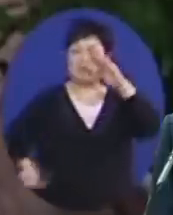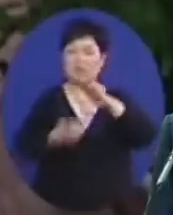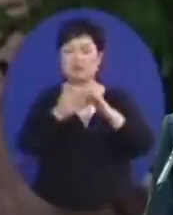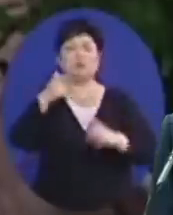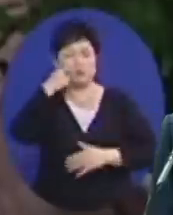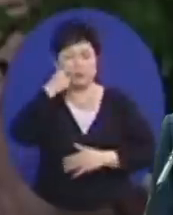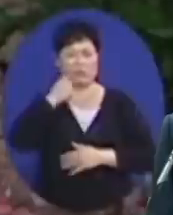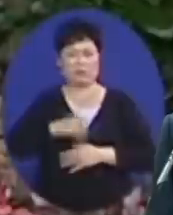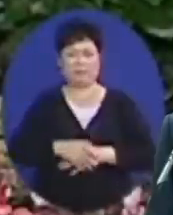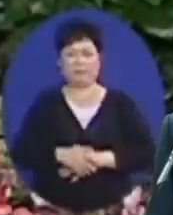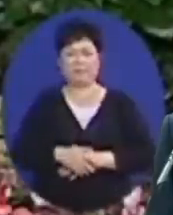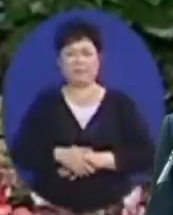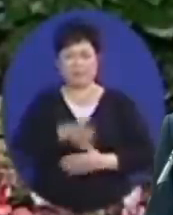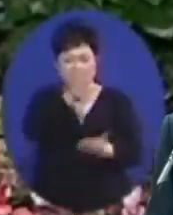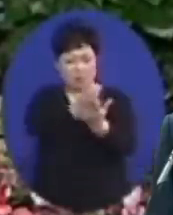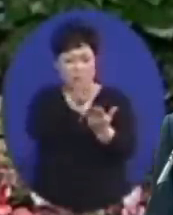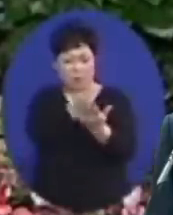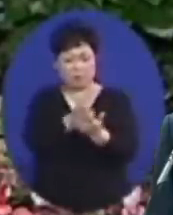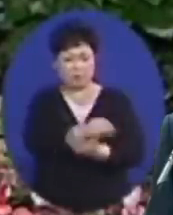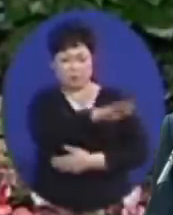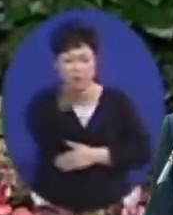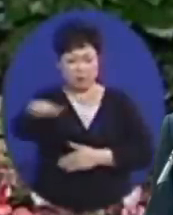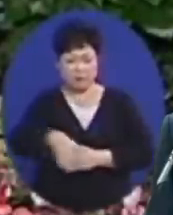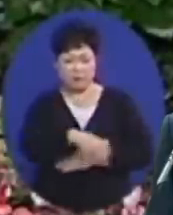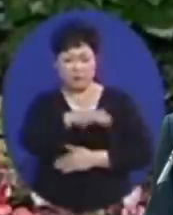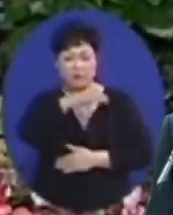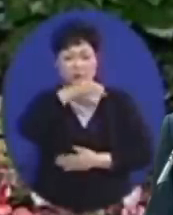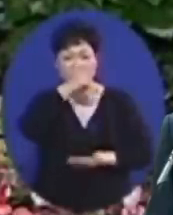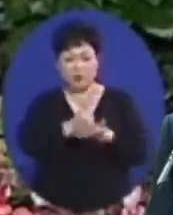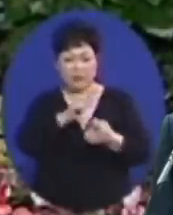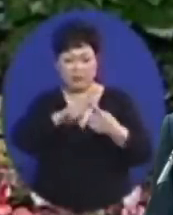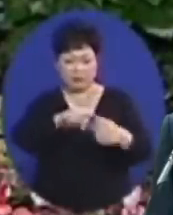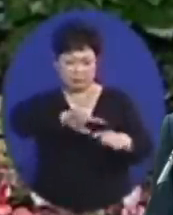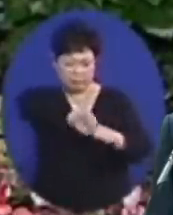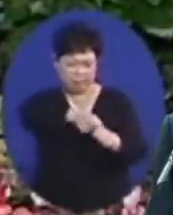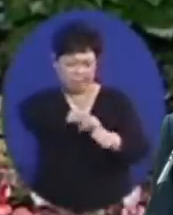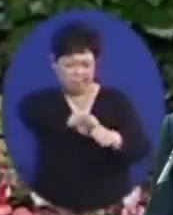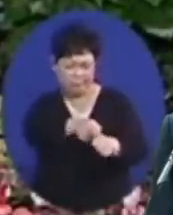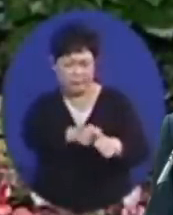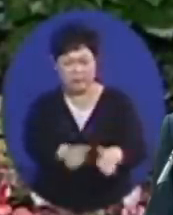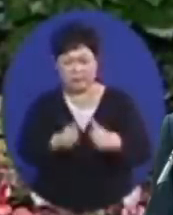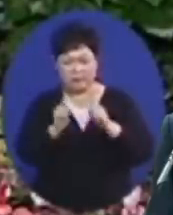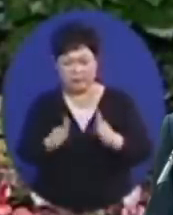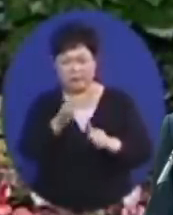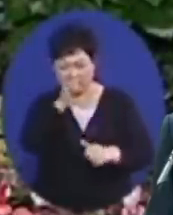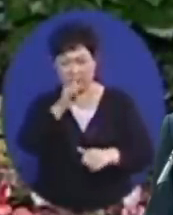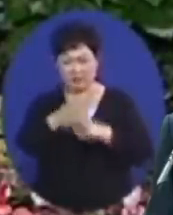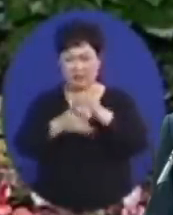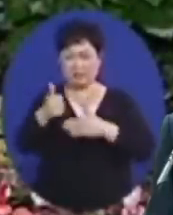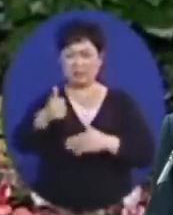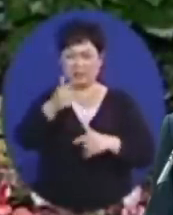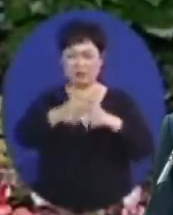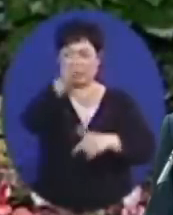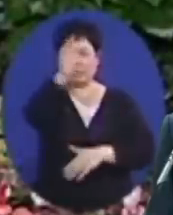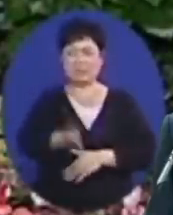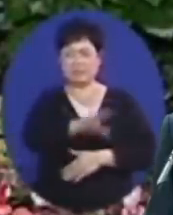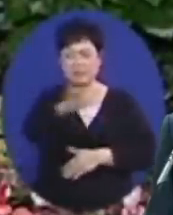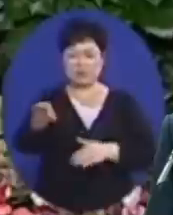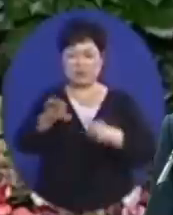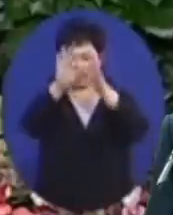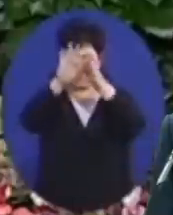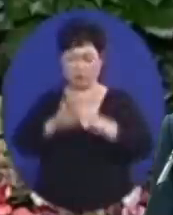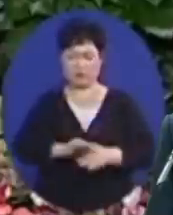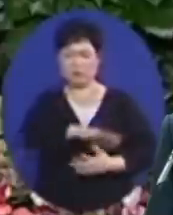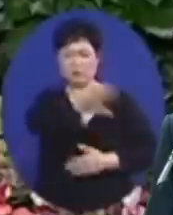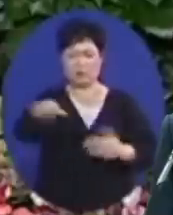못합니다. 율법은 우리를 정죄하고 심판하나 하나님은 예수 그리스도의 십자가를 통하여 용서와 사랑으로 우리를